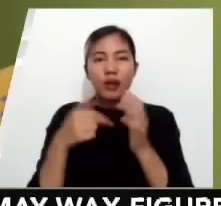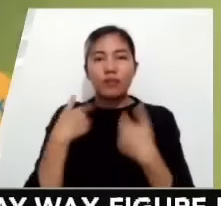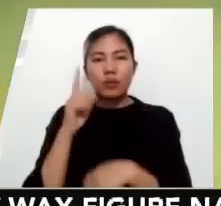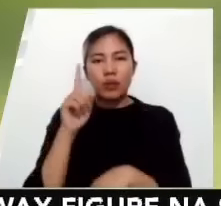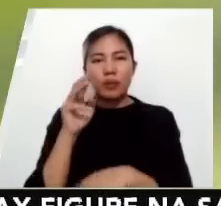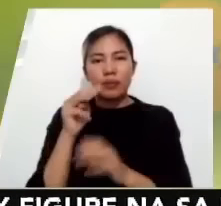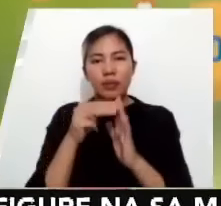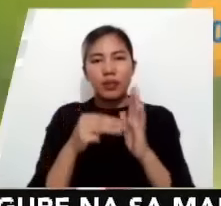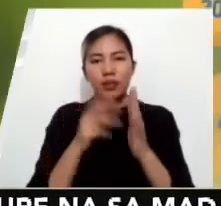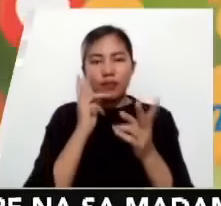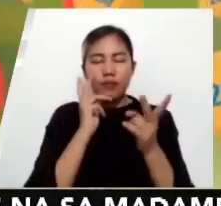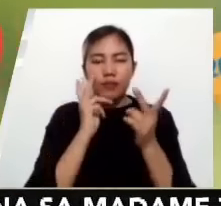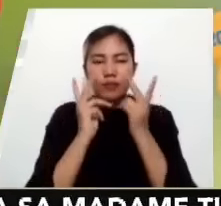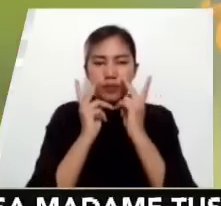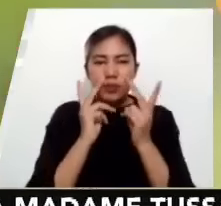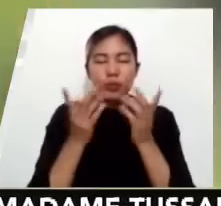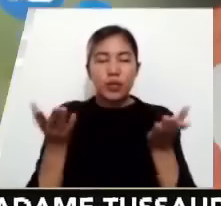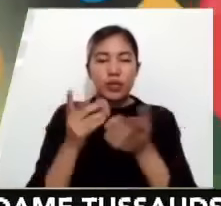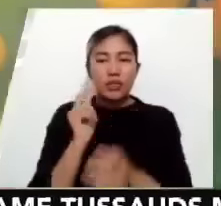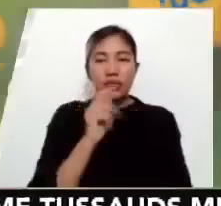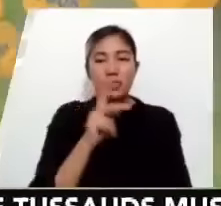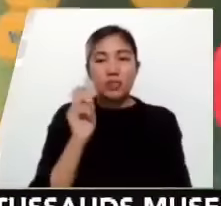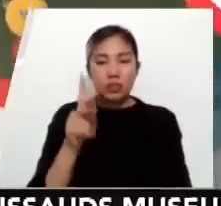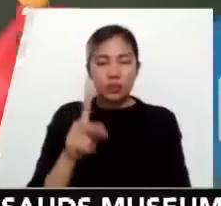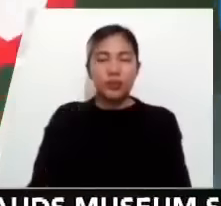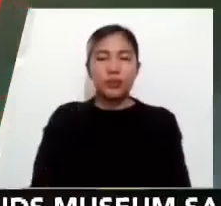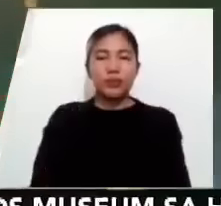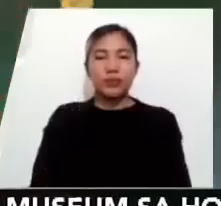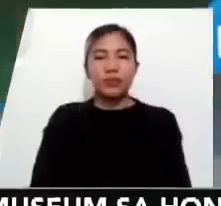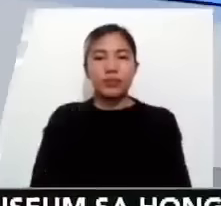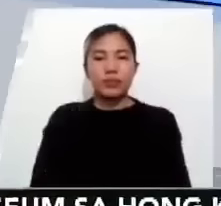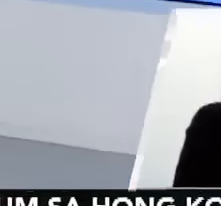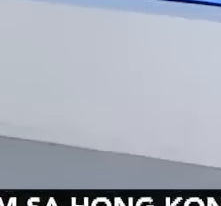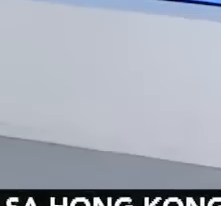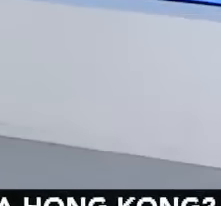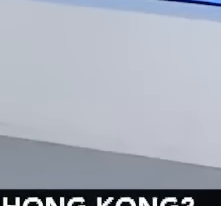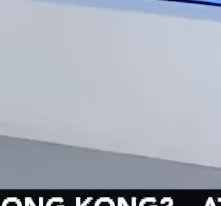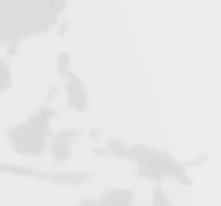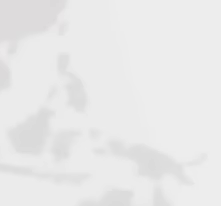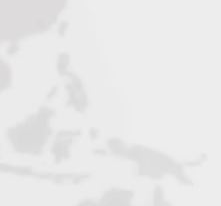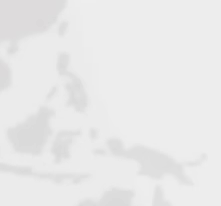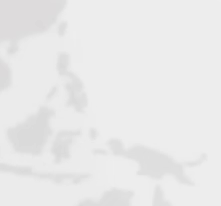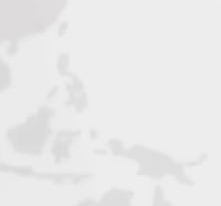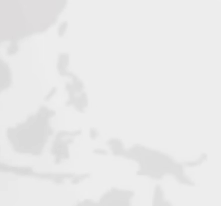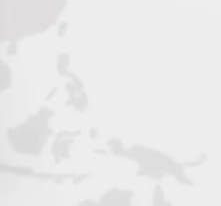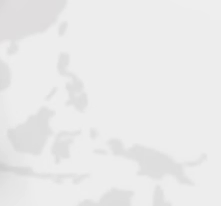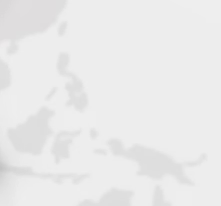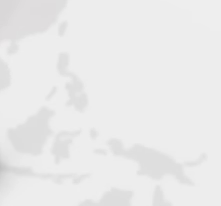niya sa TikTok. Trending! Kakaaliw ka, Nuki. Lipad dito.